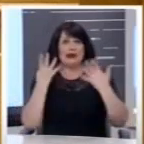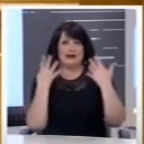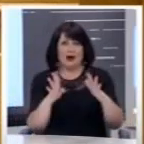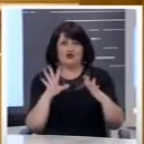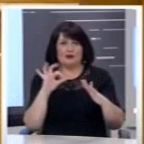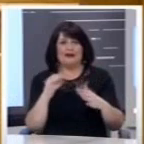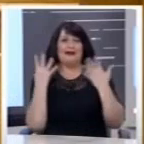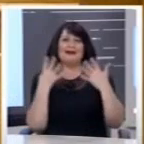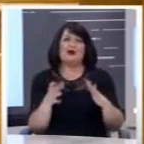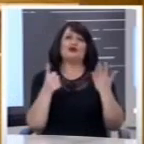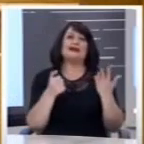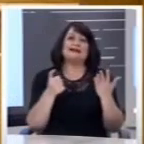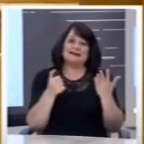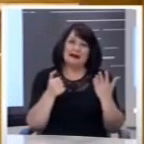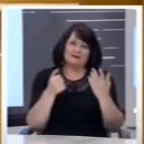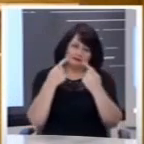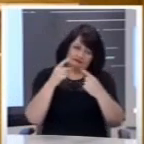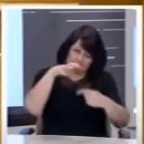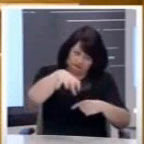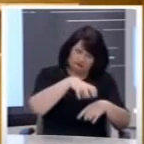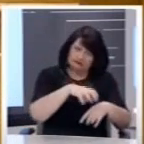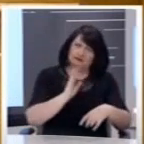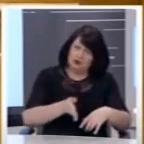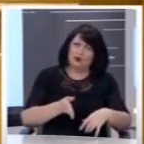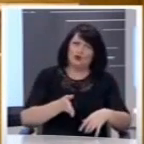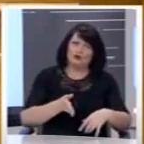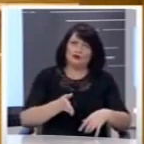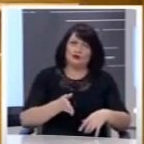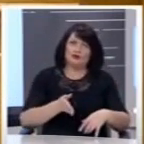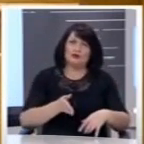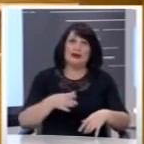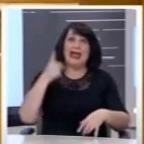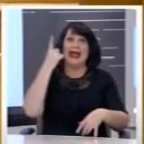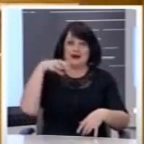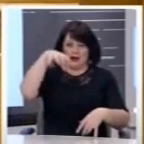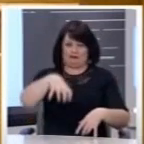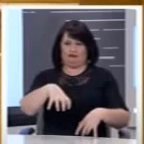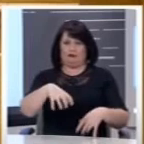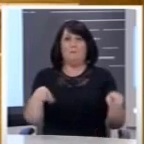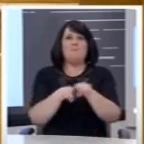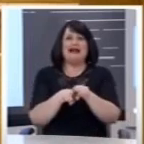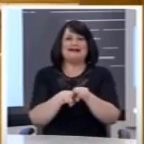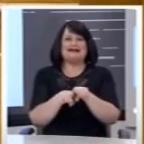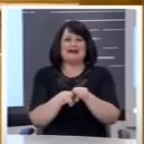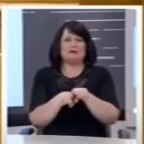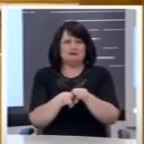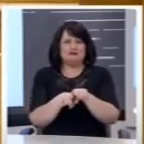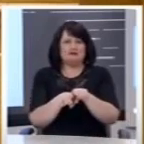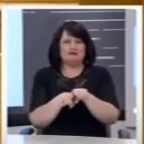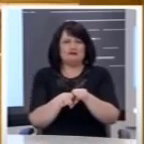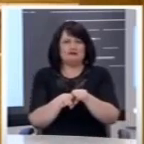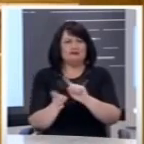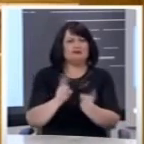950 και 650 αντίστοιχα, ότι πρέπει να είναι σε κοινό στρατηγείο και ότι πρέπει να βρίσκονται υπό